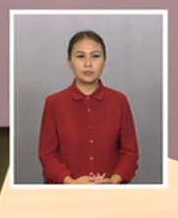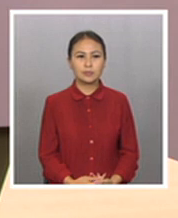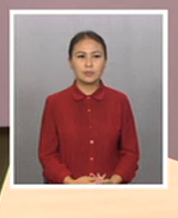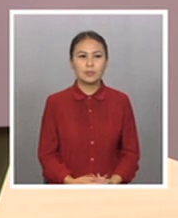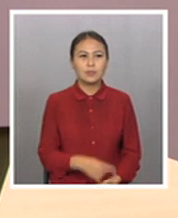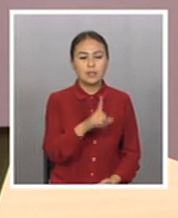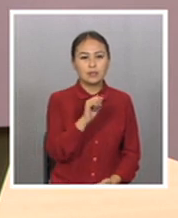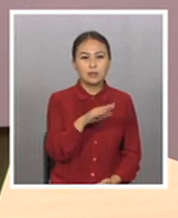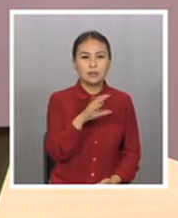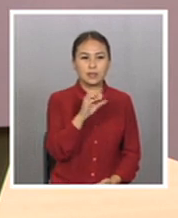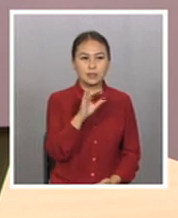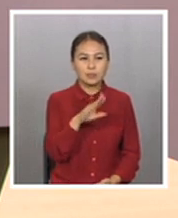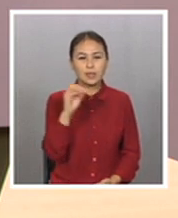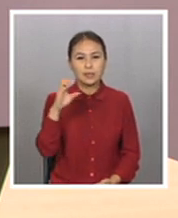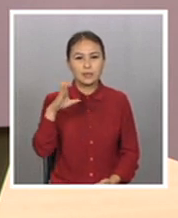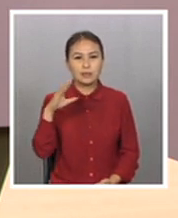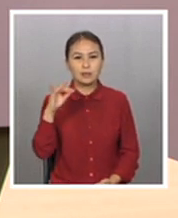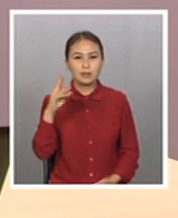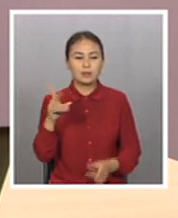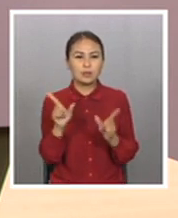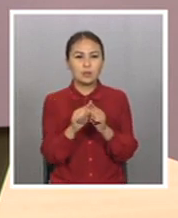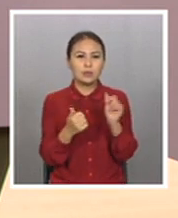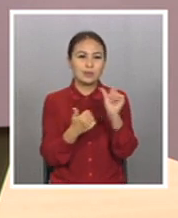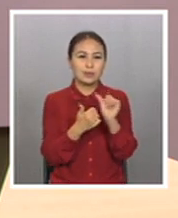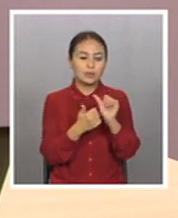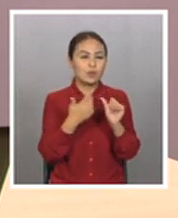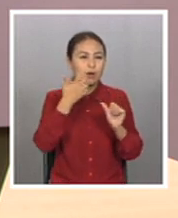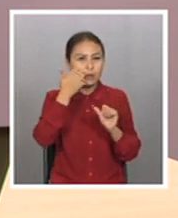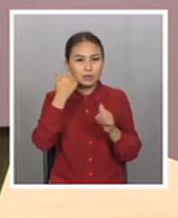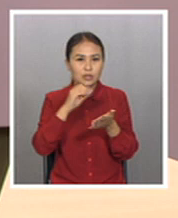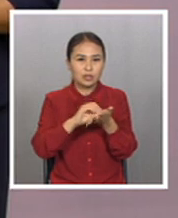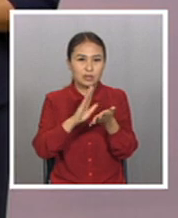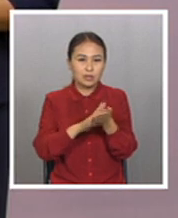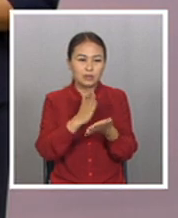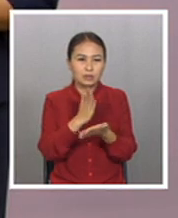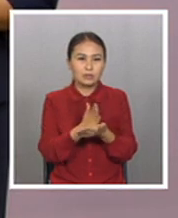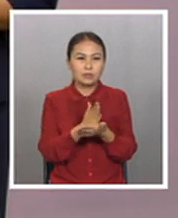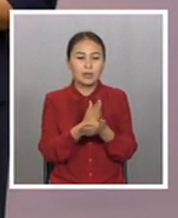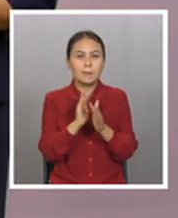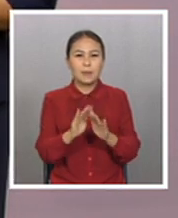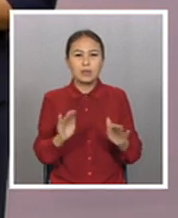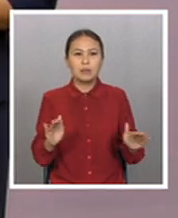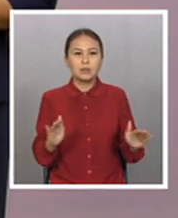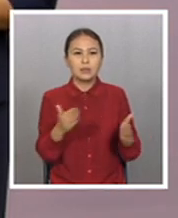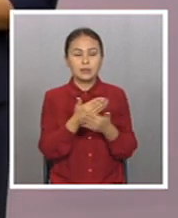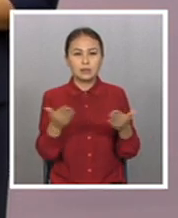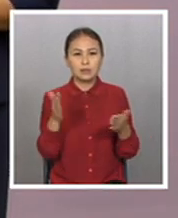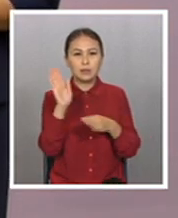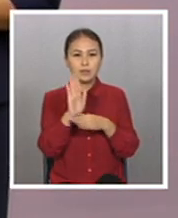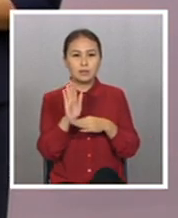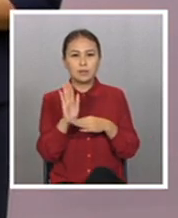мен етістіктің тіркесуі арқылы жасалған екен. Балалар, енді